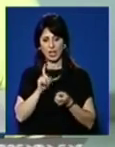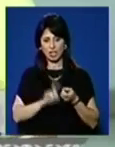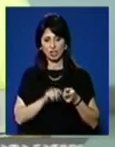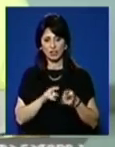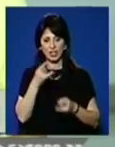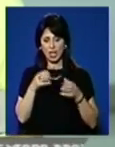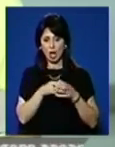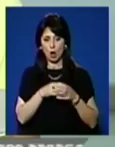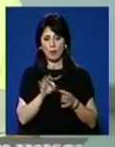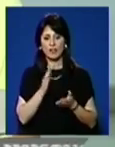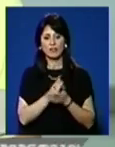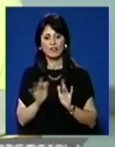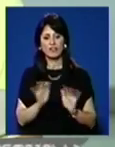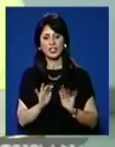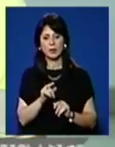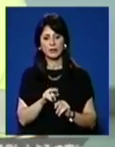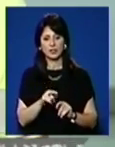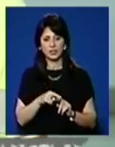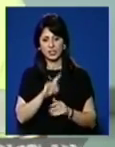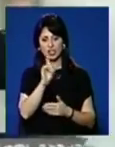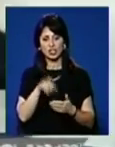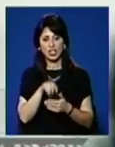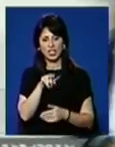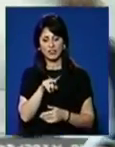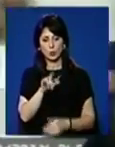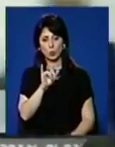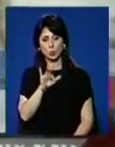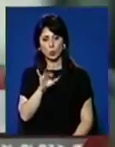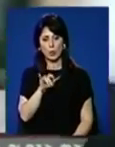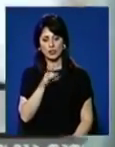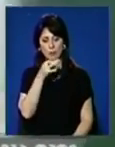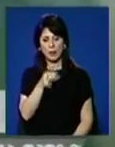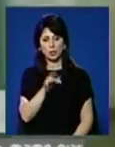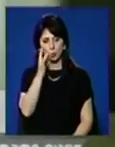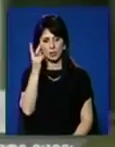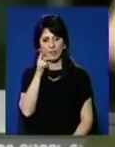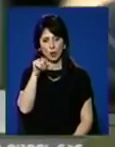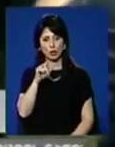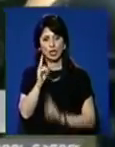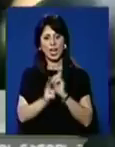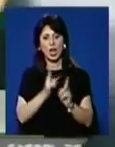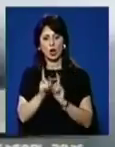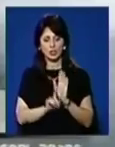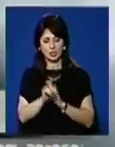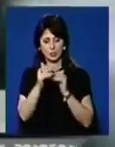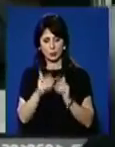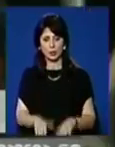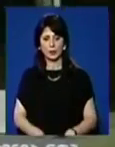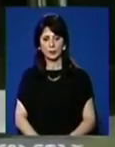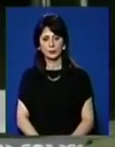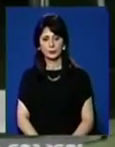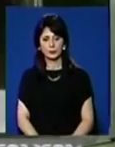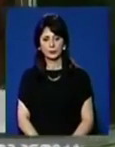შეეხება ტელეკომპანიაში არსებულ ვითარებას დასმულ შეკითხვებს. ზაალ უდუმაშვილი პასუხობს, რომ რუსთავი ორში ორგანიზაცია დაწყებულია.